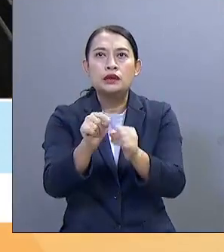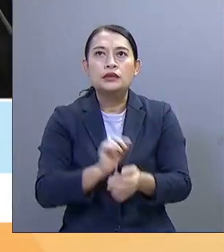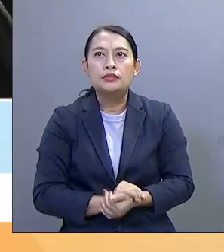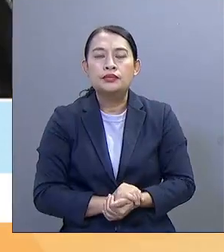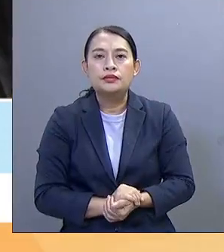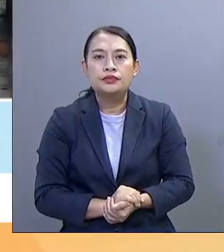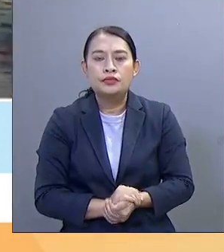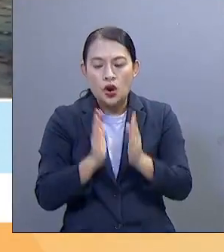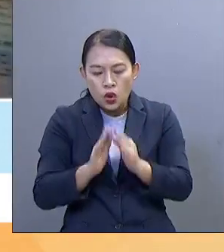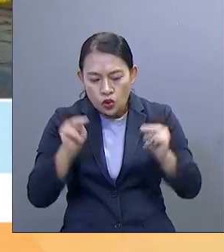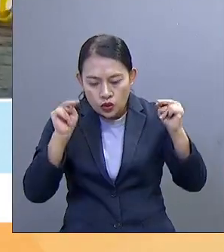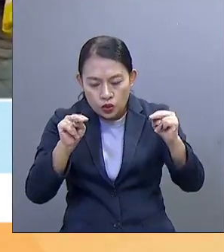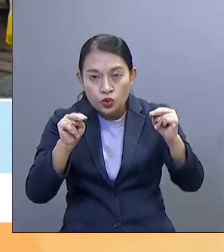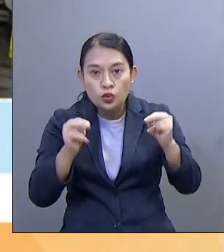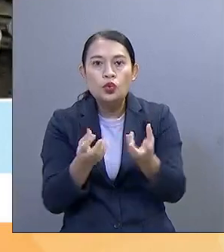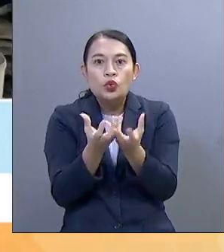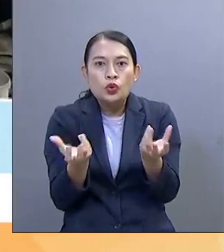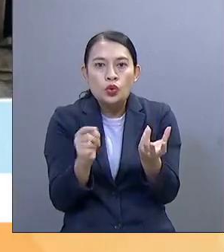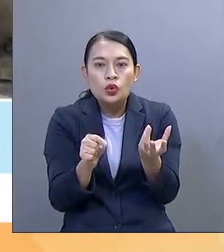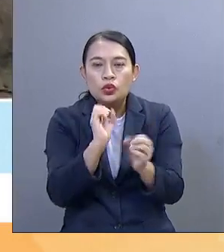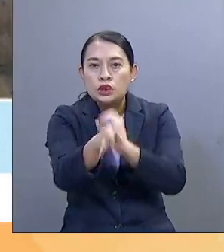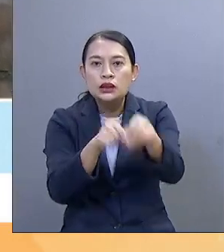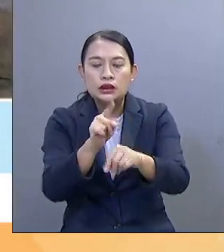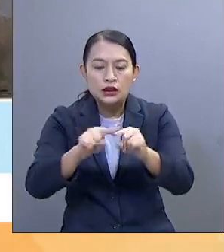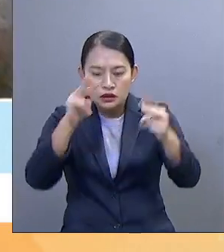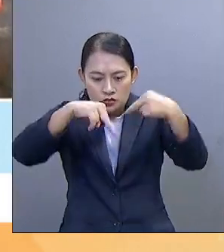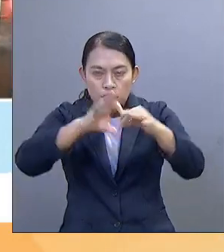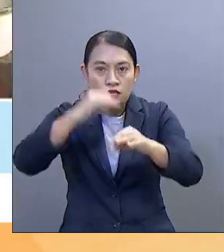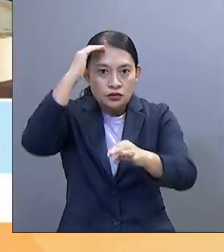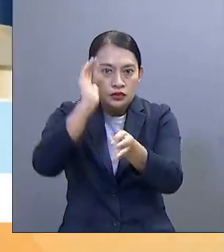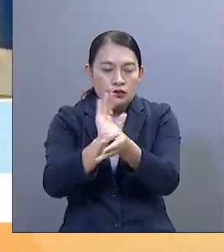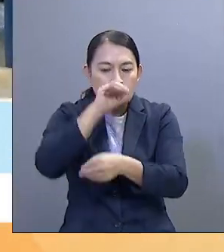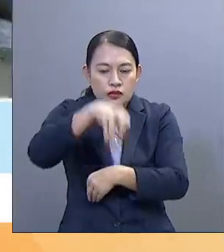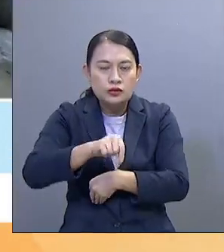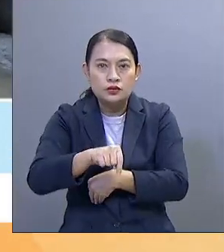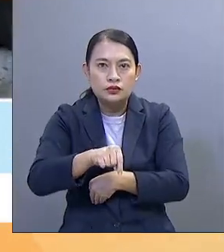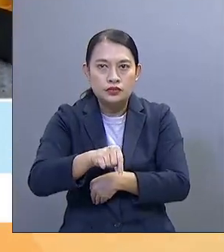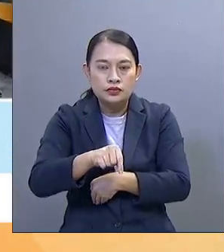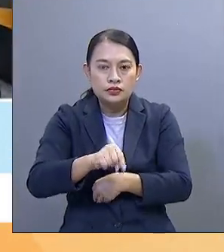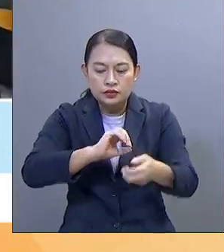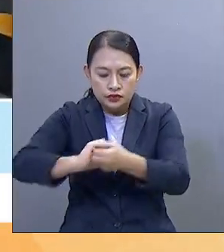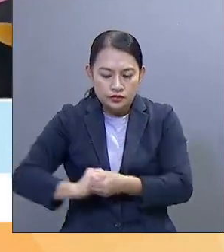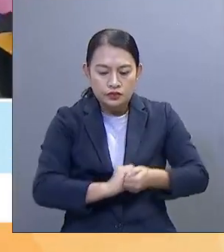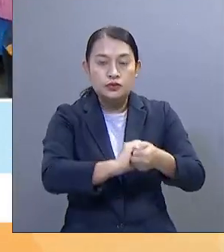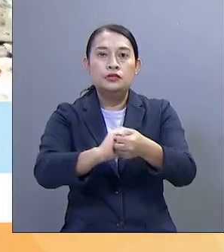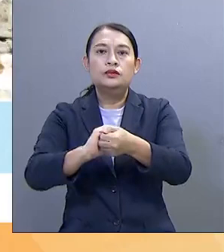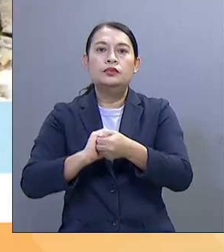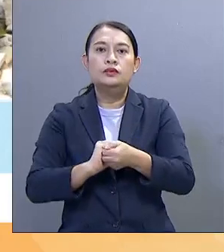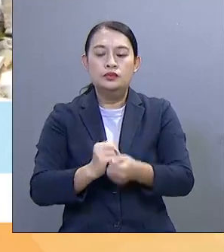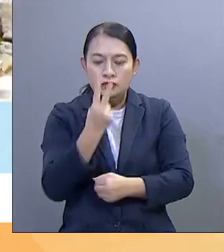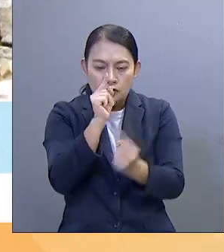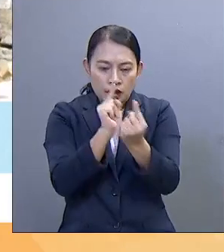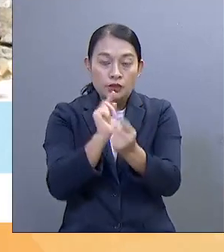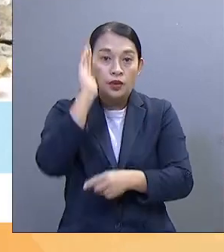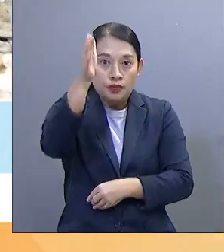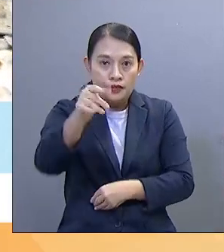ยาอีก เป็นททยร่มของเช้ที่จำรวจเชศบาลเจ้านาที่ของคำแลชัฟังร่มกันเดิน้วก็ถาเจอต่ไป